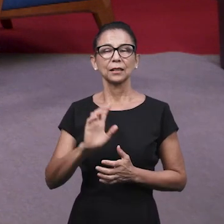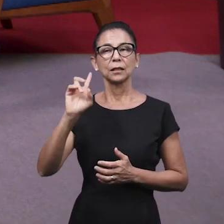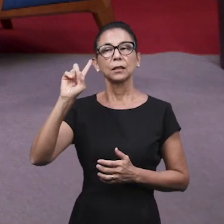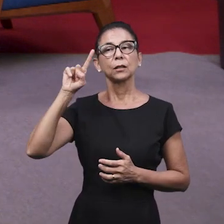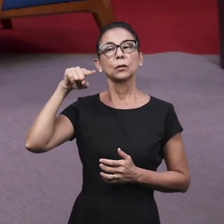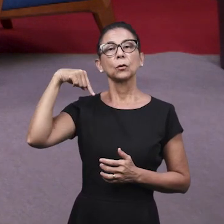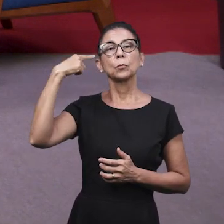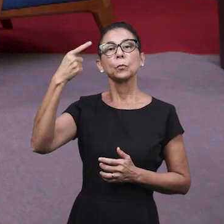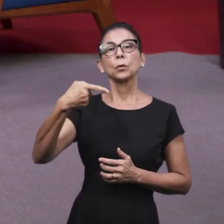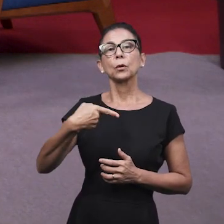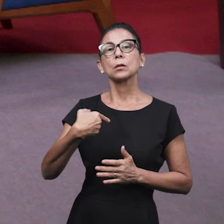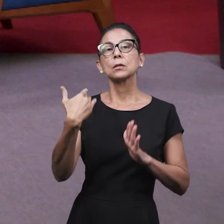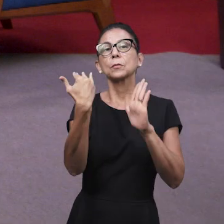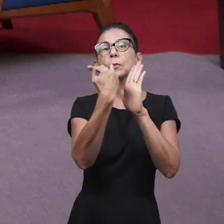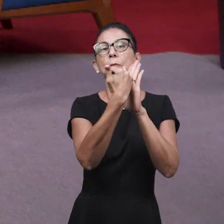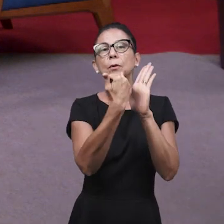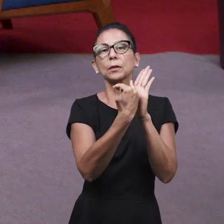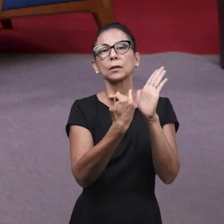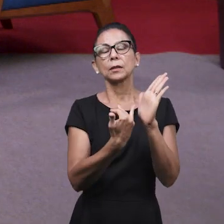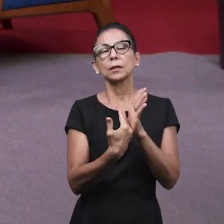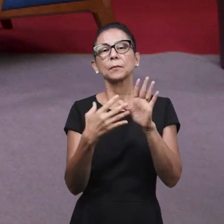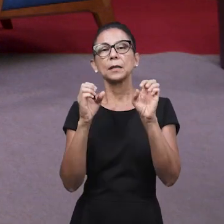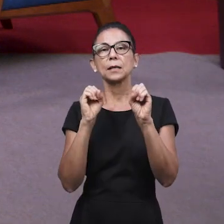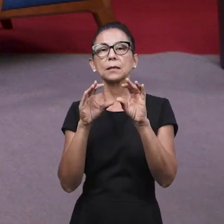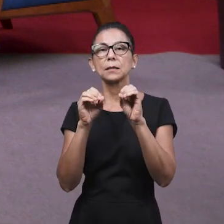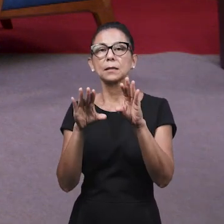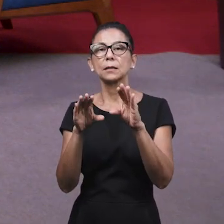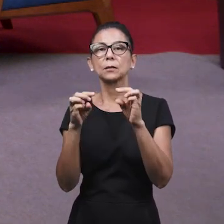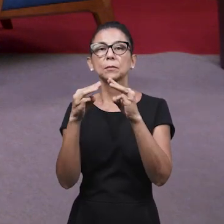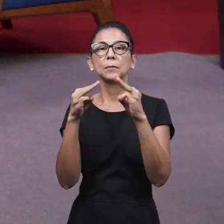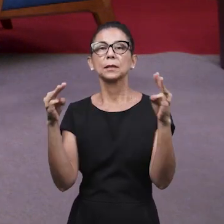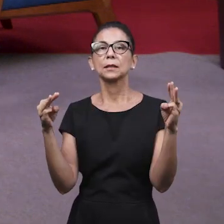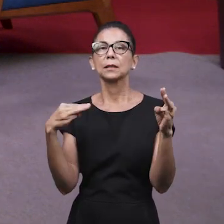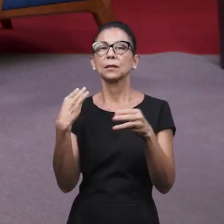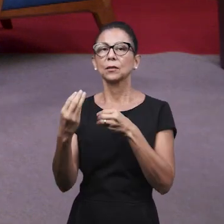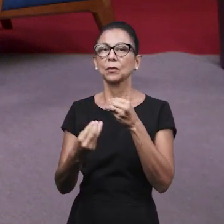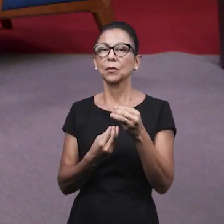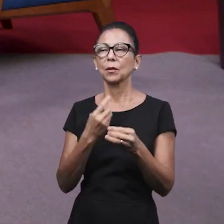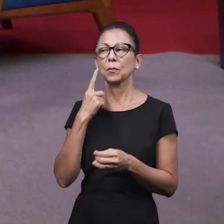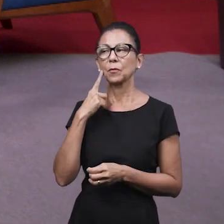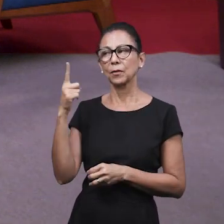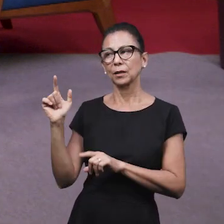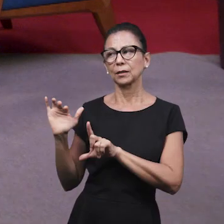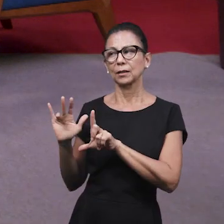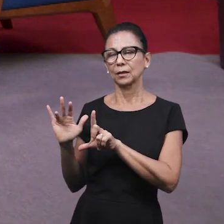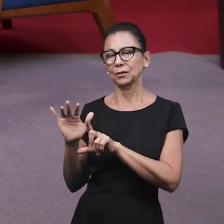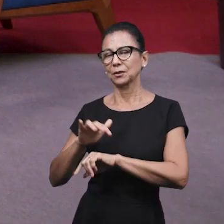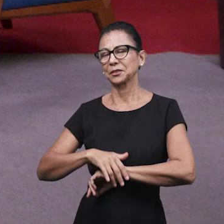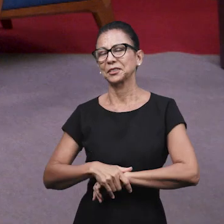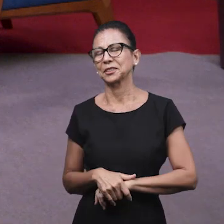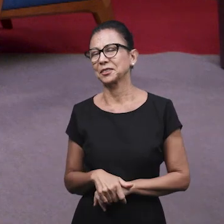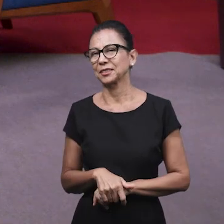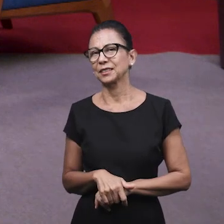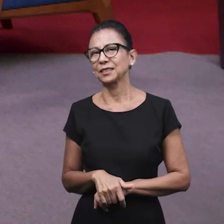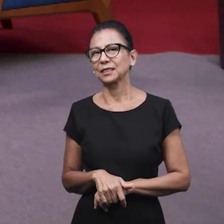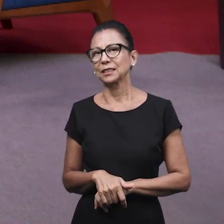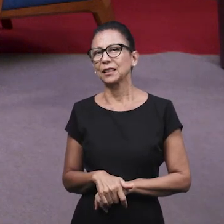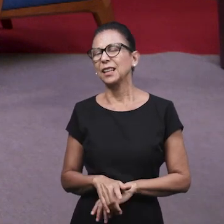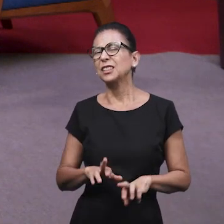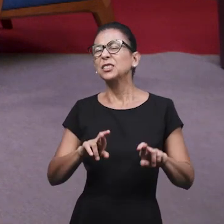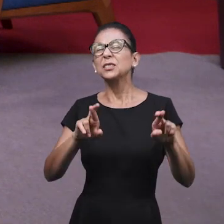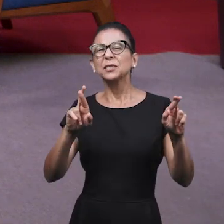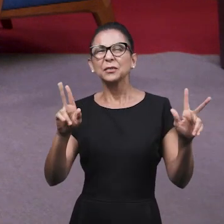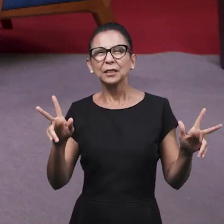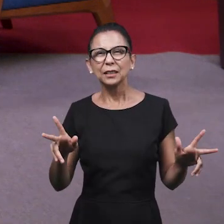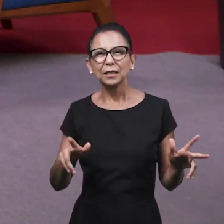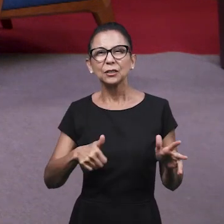savez comment? Vous voyez un QR code à l'écran est différent du premier QR code on vous a montré.